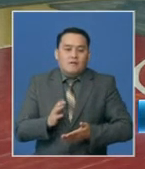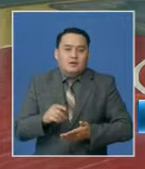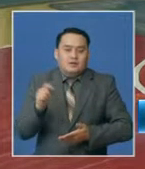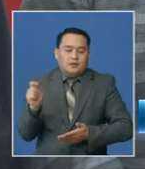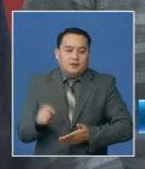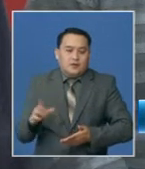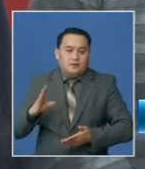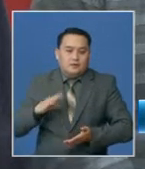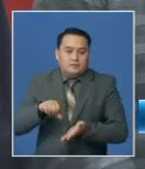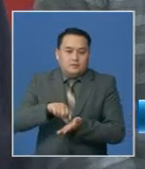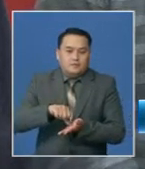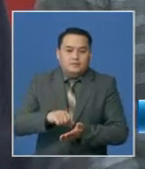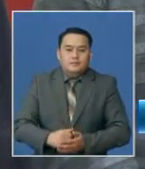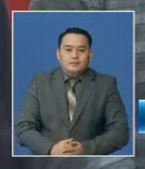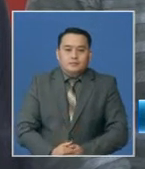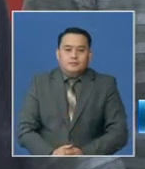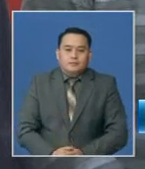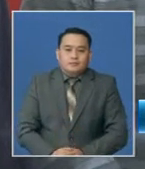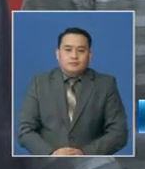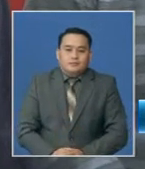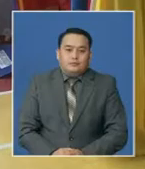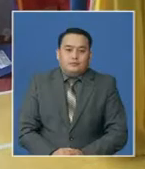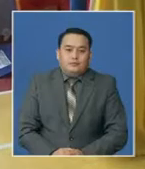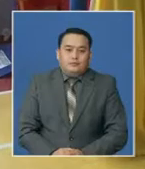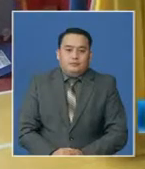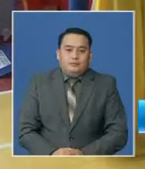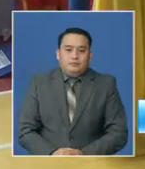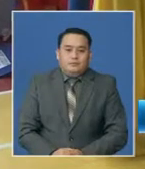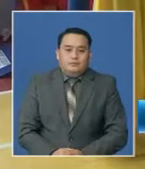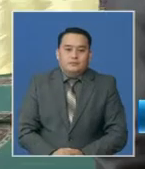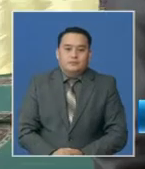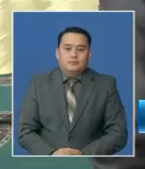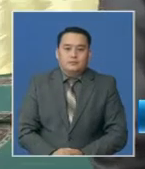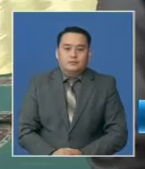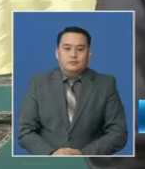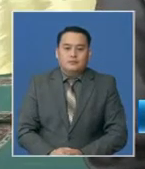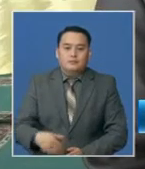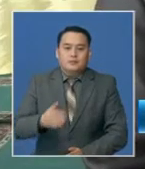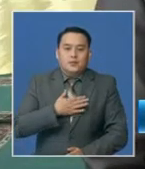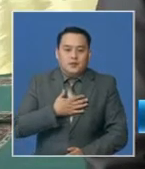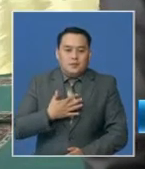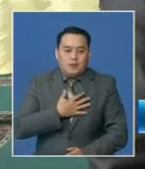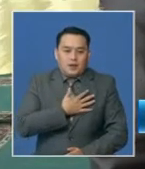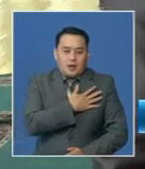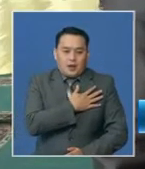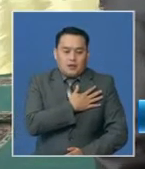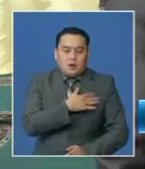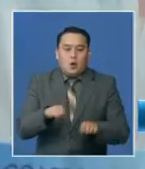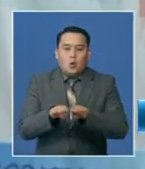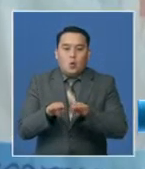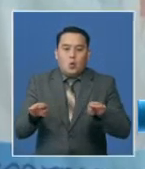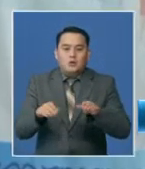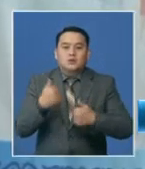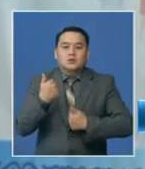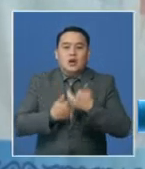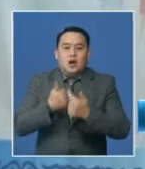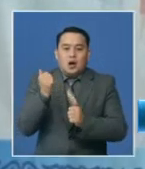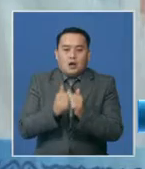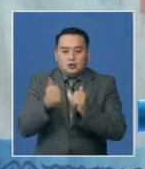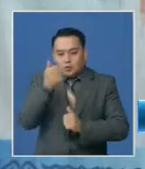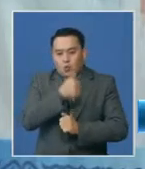чемпиона, станет известно 7 декабря. К участию в турнире допущены спортсмены 2000-х, 2001-х годов рождения.